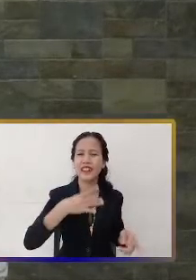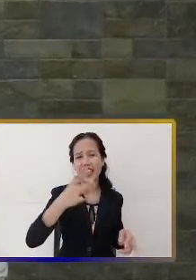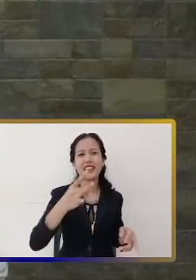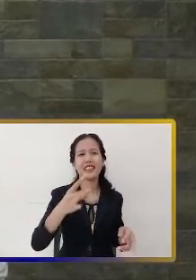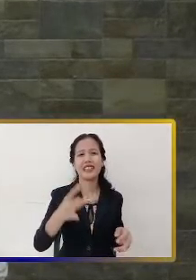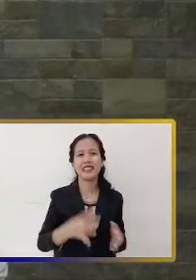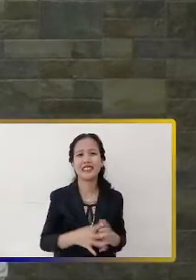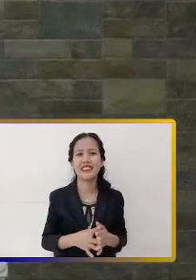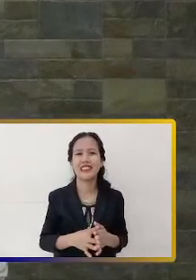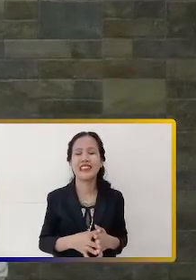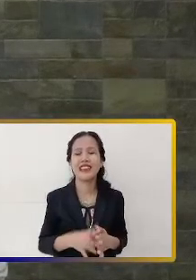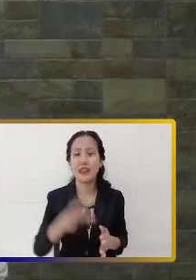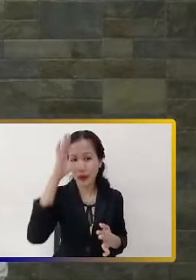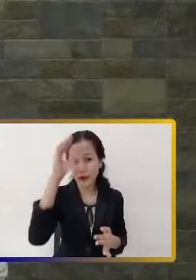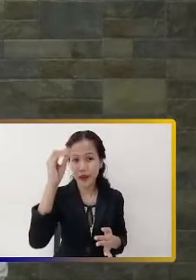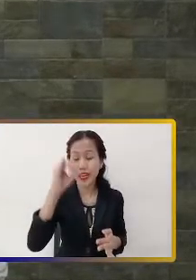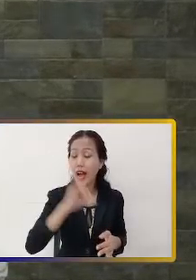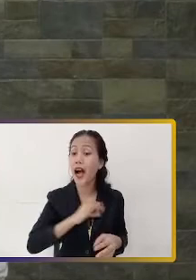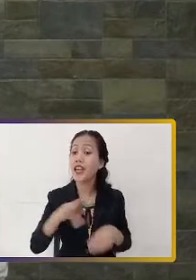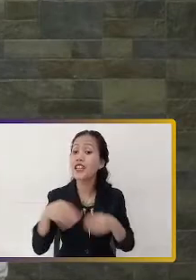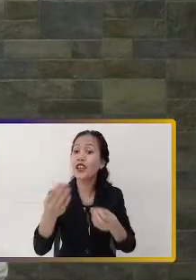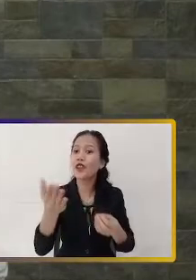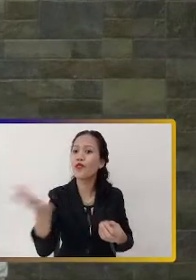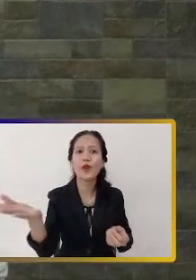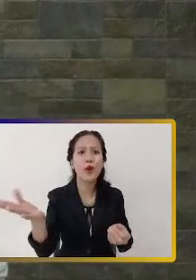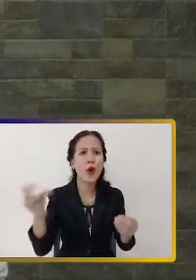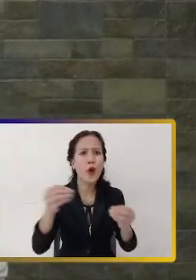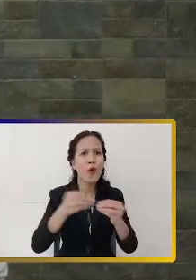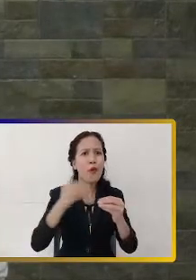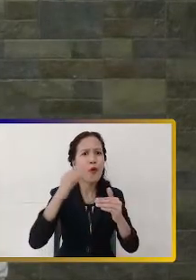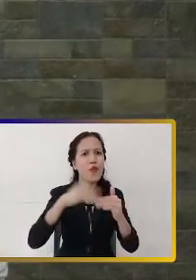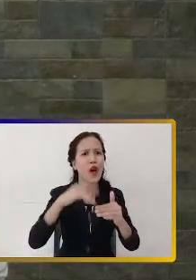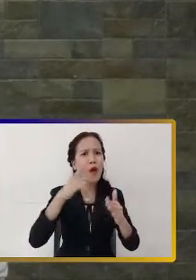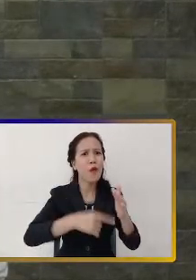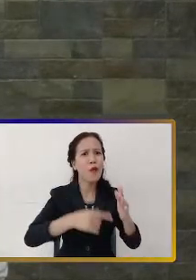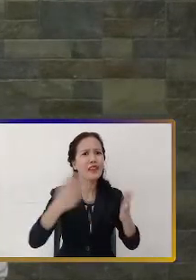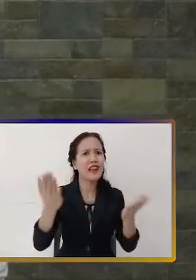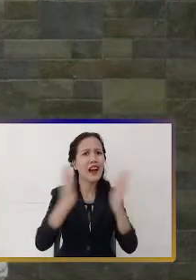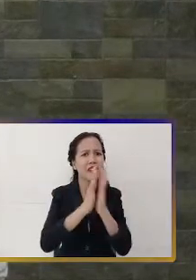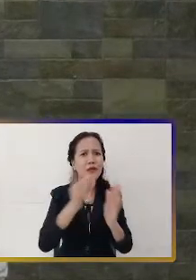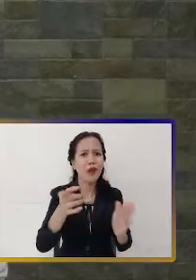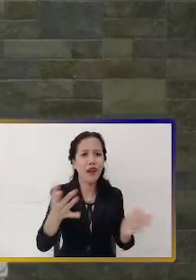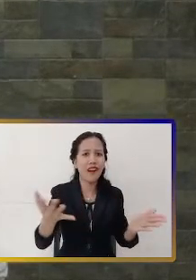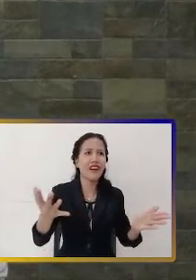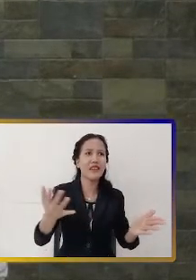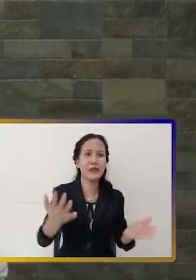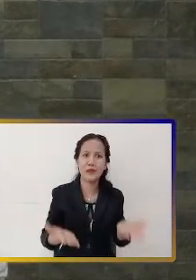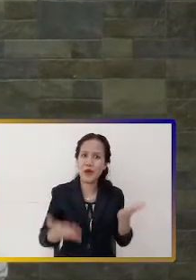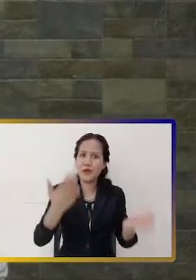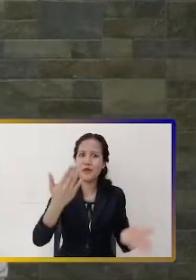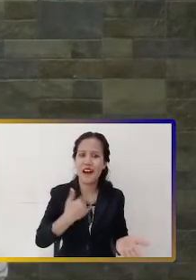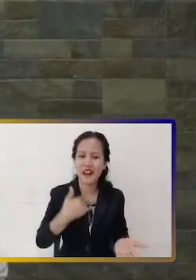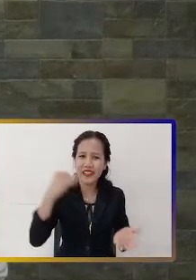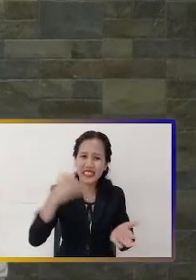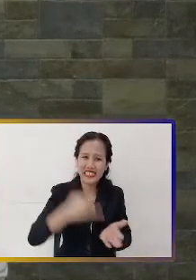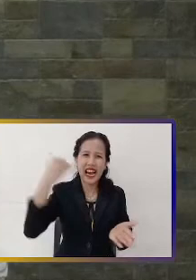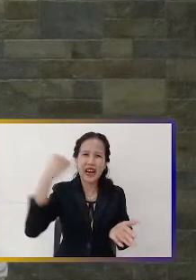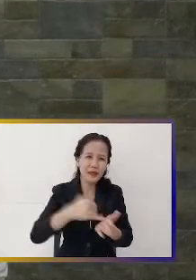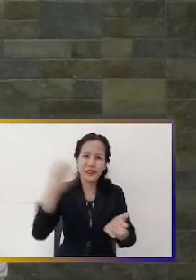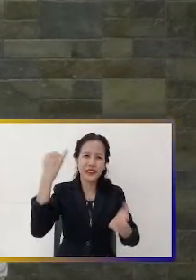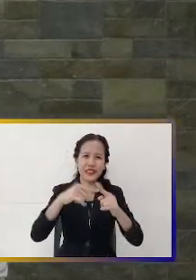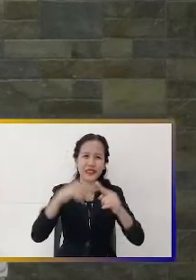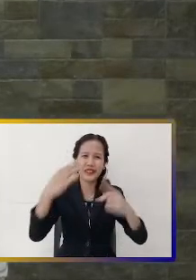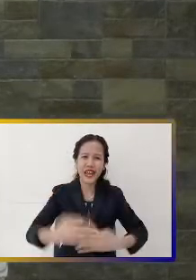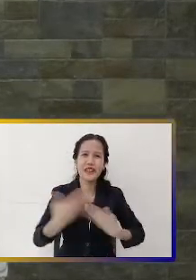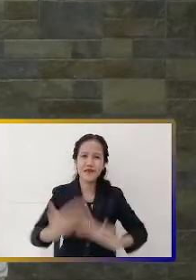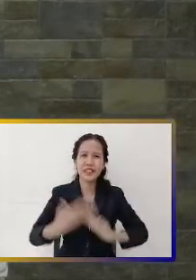I will give you more than what you ask. Abay, sisigaw. Tatalo na ako rito, mga kapatid. Pero hindi ganun sinabi niya kay